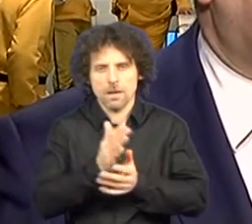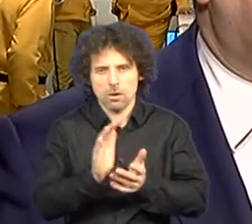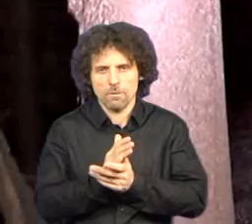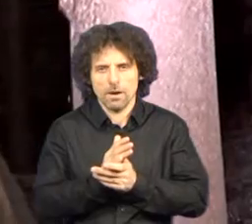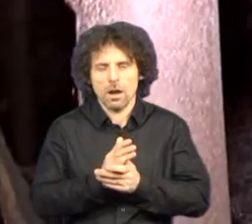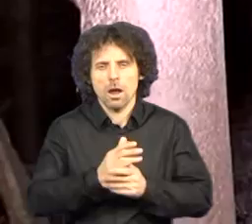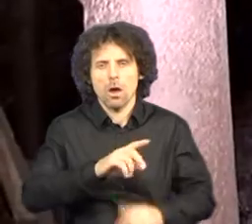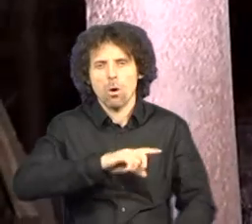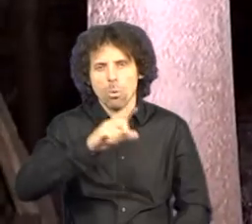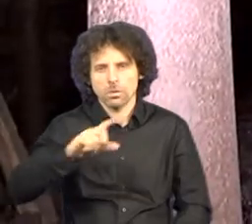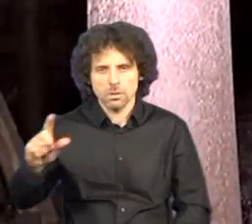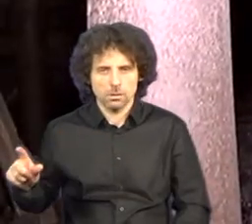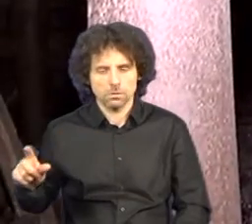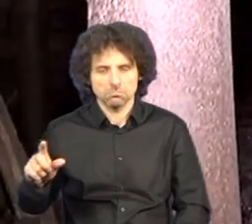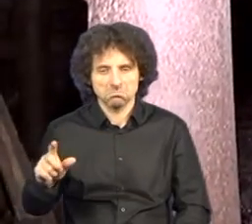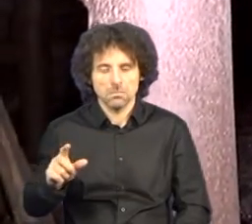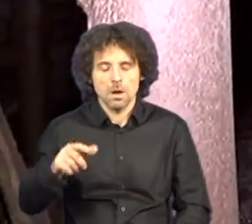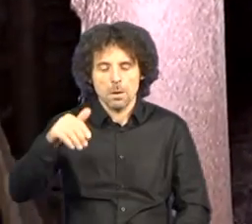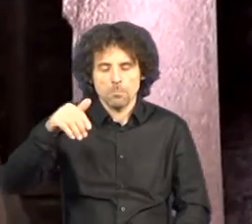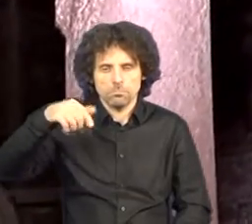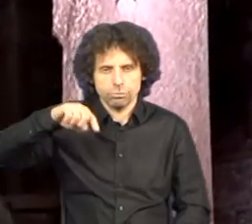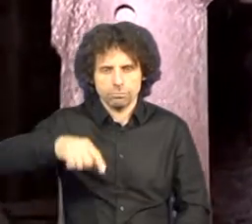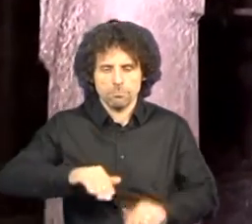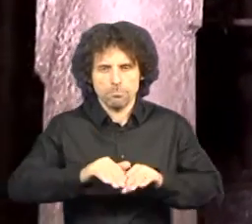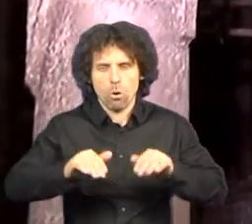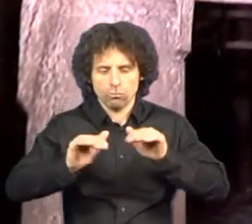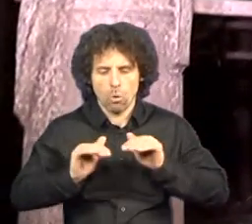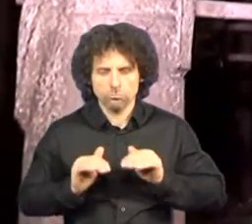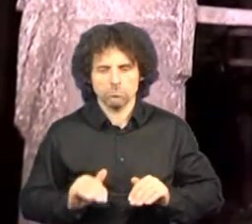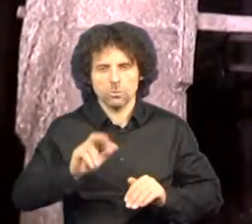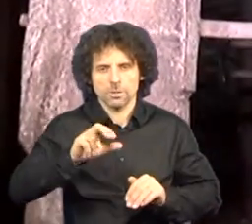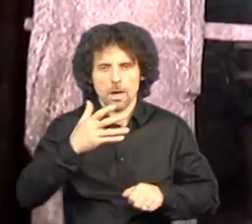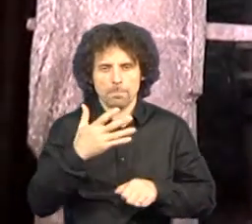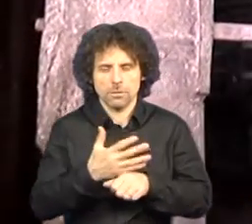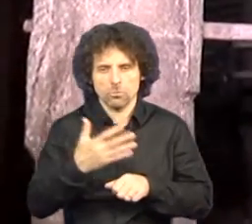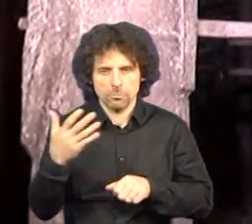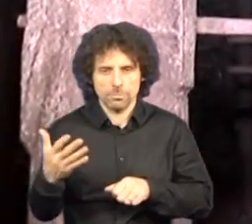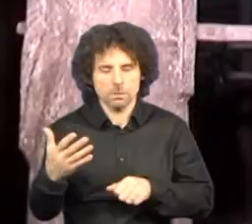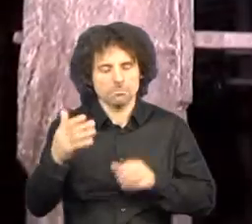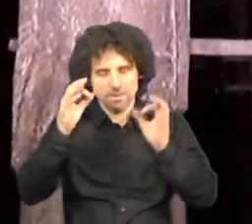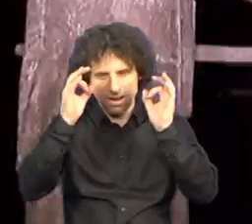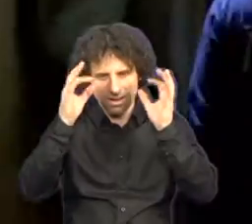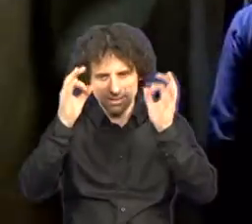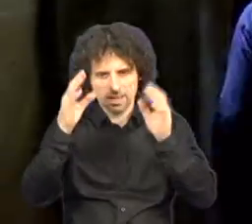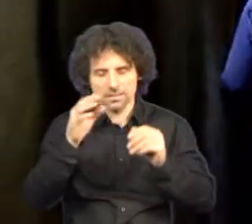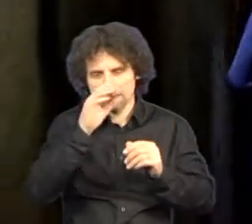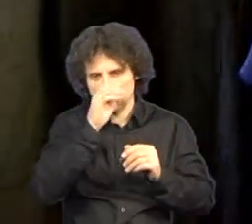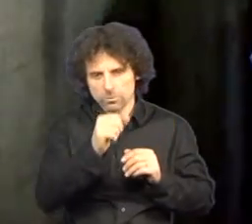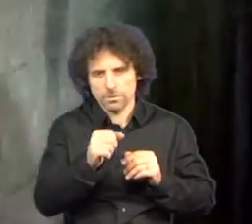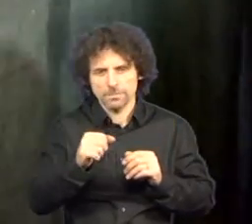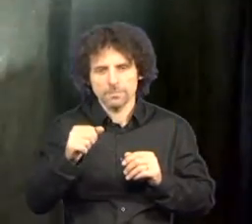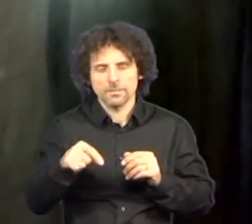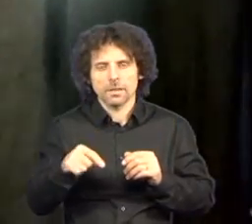na kontynencie. Poziom 355 to tylko fragment dużego projektu inwestycyjnego, dedykowanego turystom, którzy odwiedzą Zabrze.